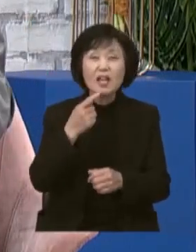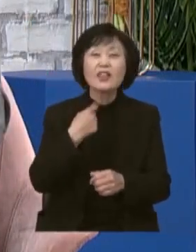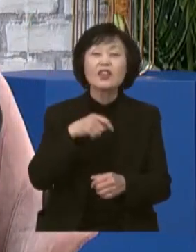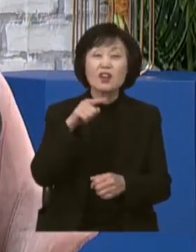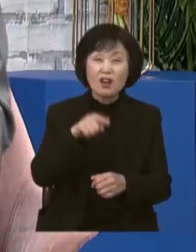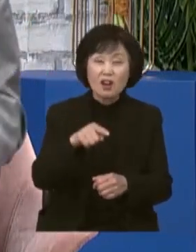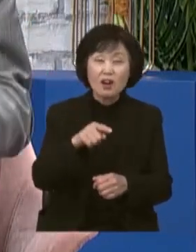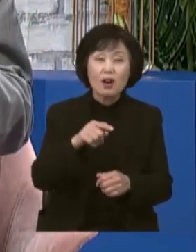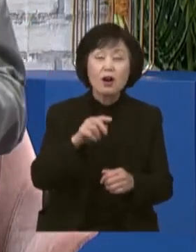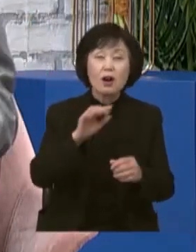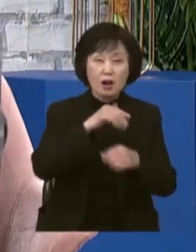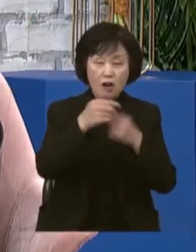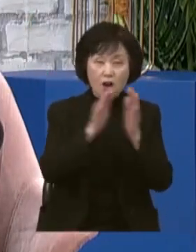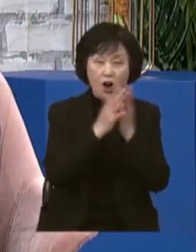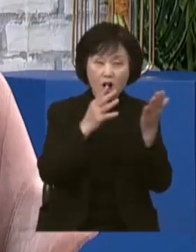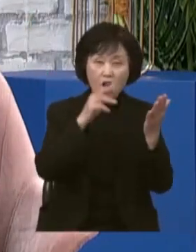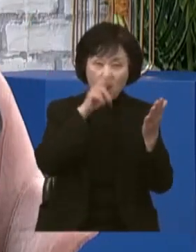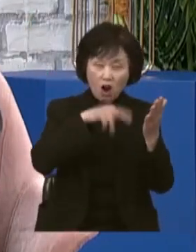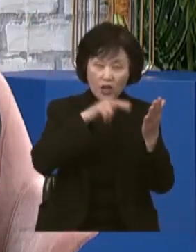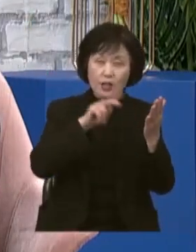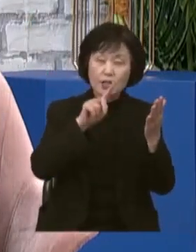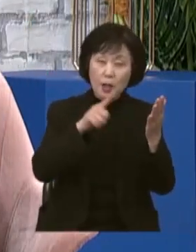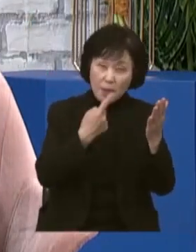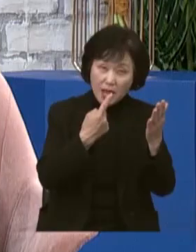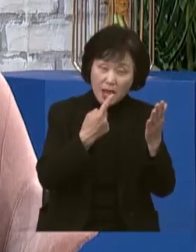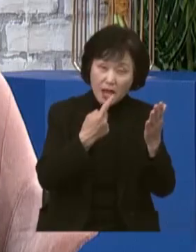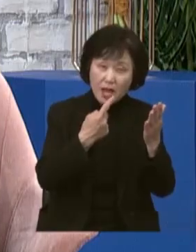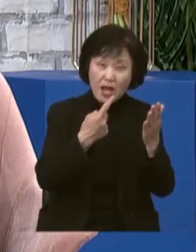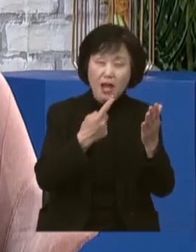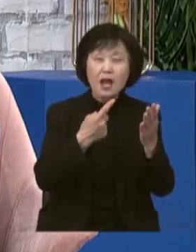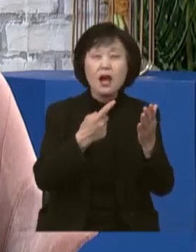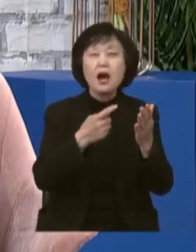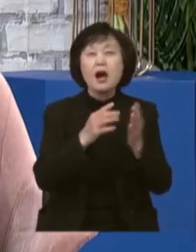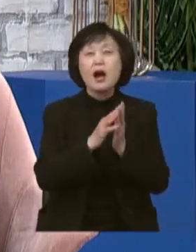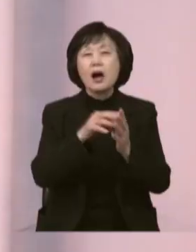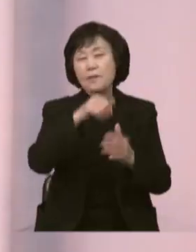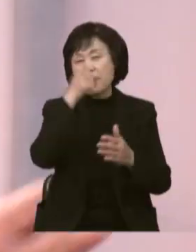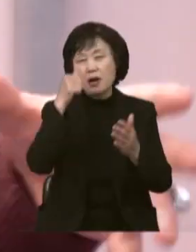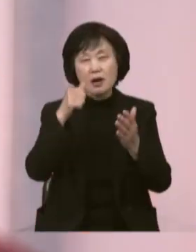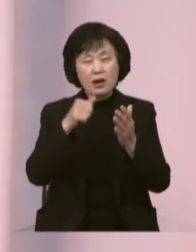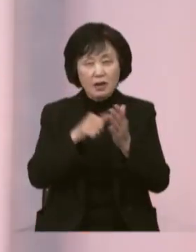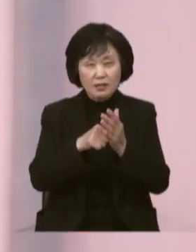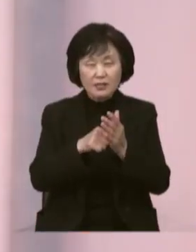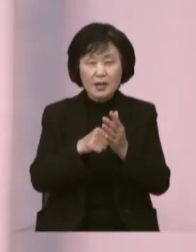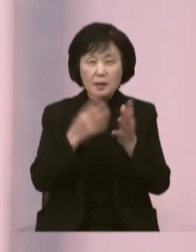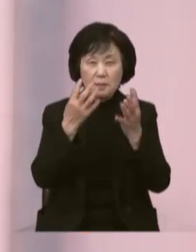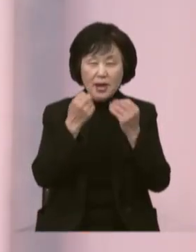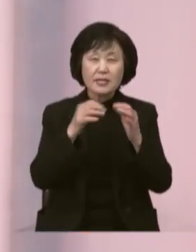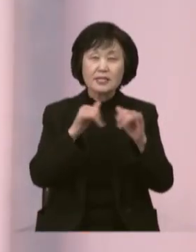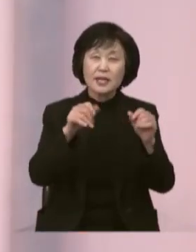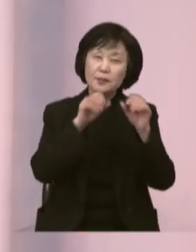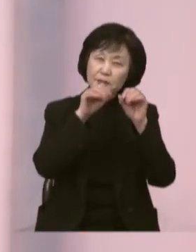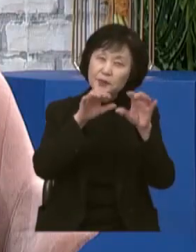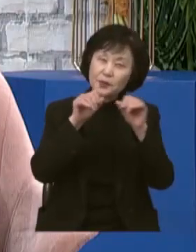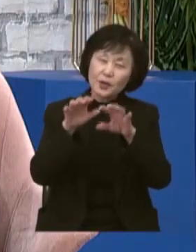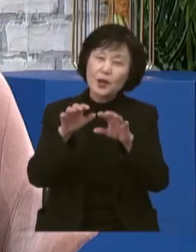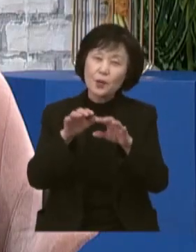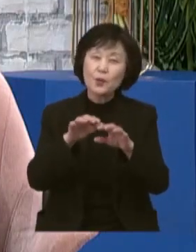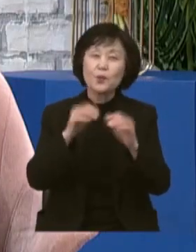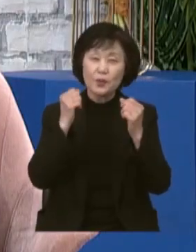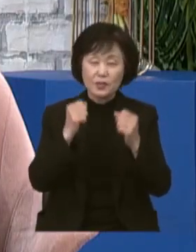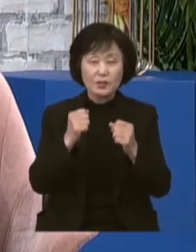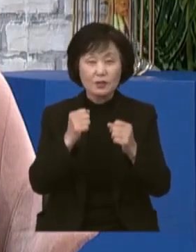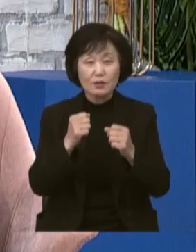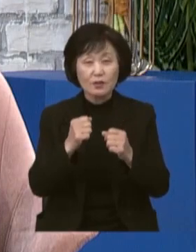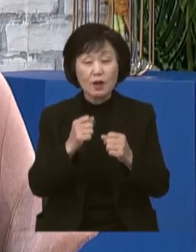성경 100독에 기도하시면서 세상에. 나머지 평생을 보내셨어요. 많은 사람들 전도했어요. 전도하시고. 그래요.